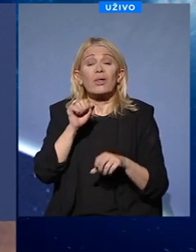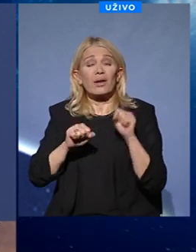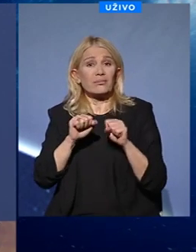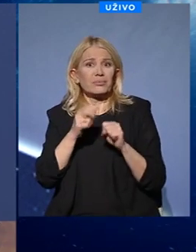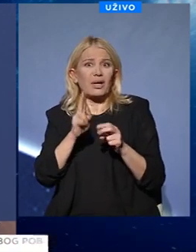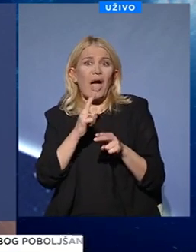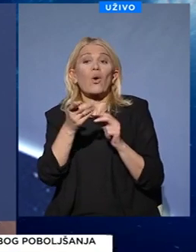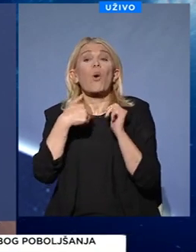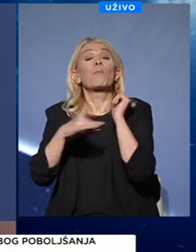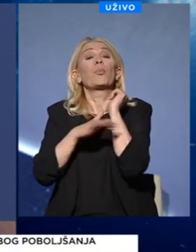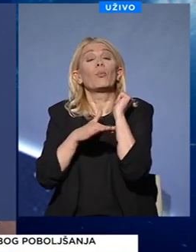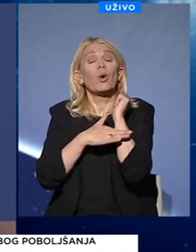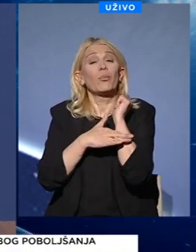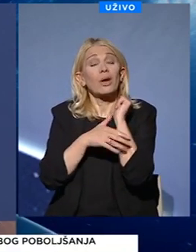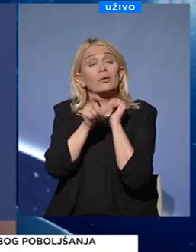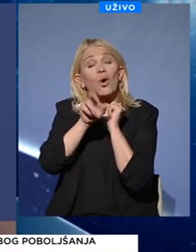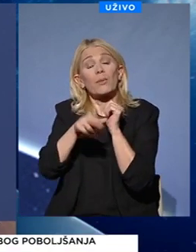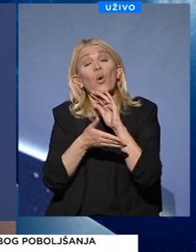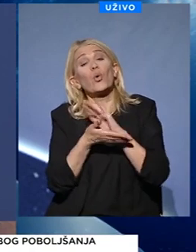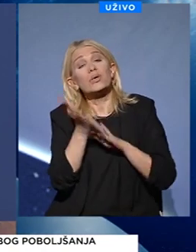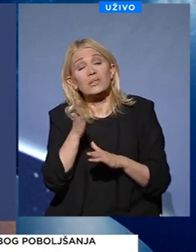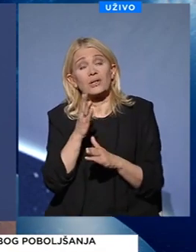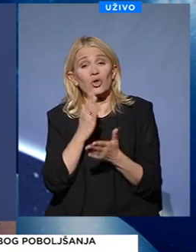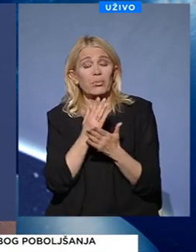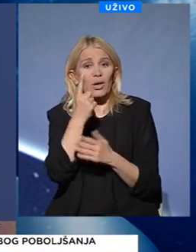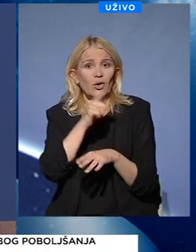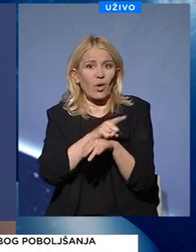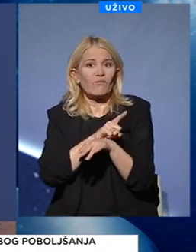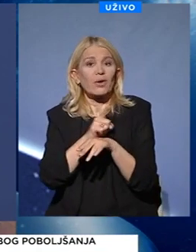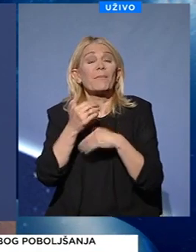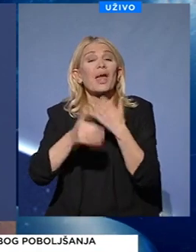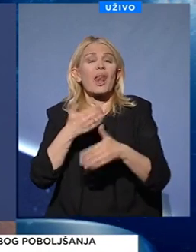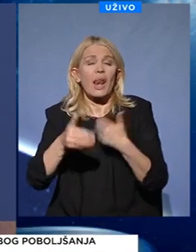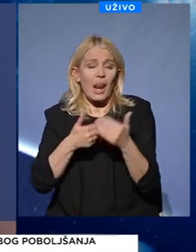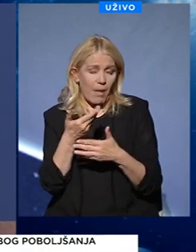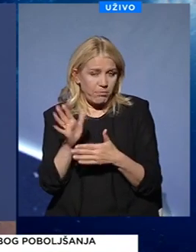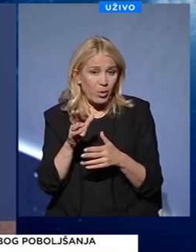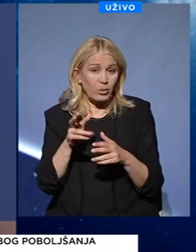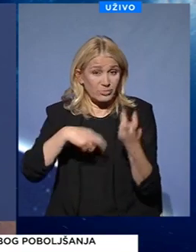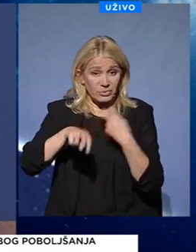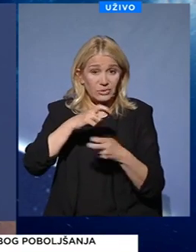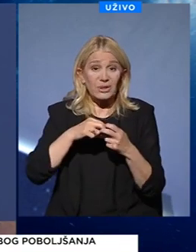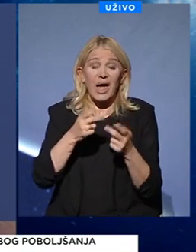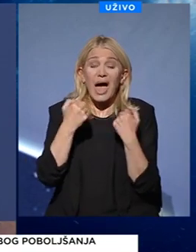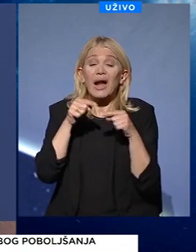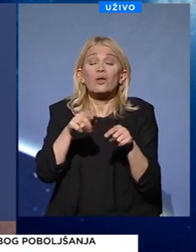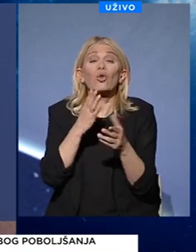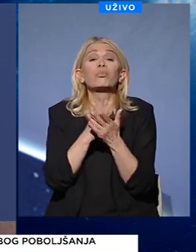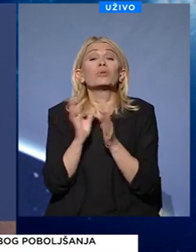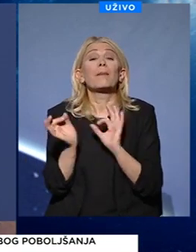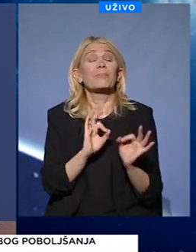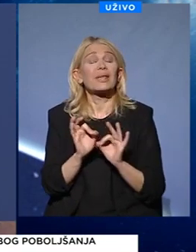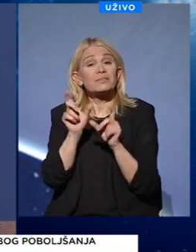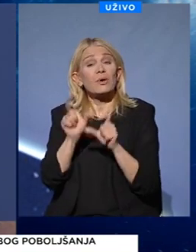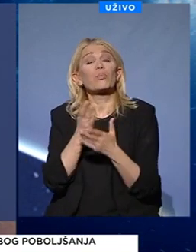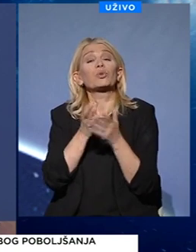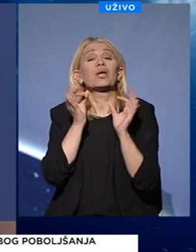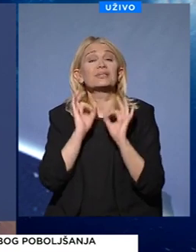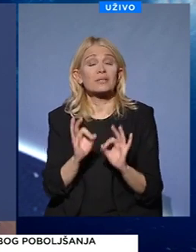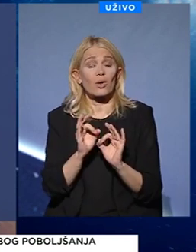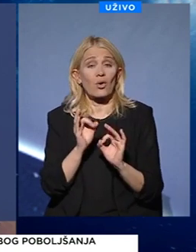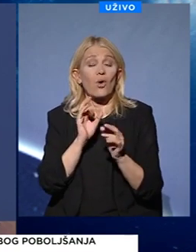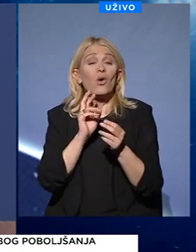pomognemo, da i oni mogu da izađu, da budu jedno vreme na polju, ali da to bude bezbedno, da to bude sigurno. Kako